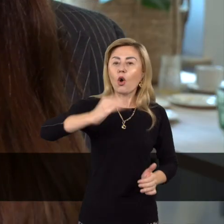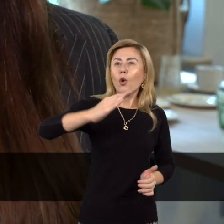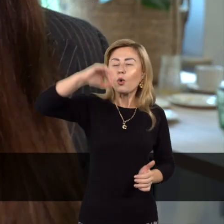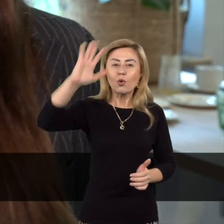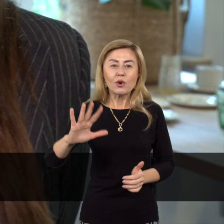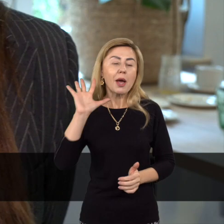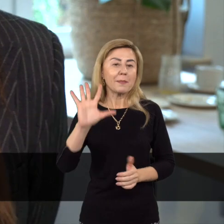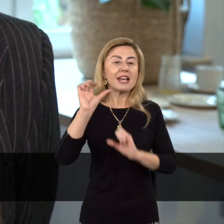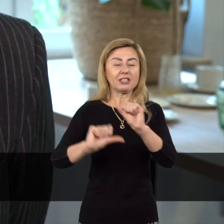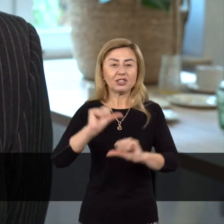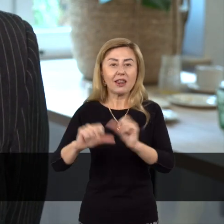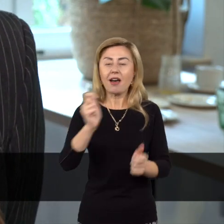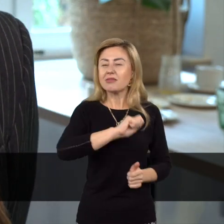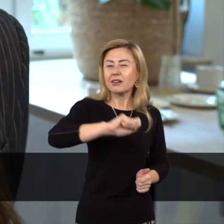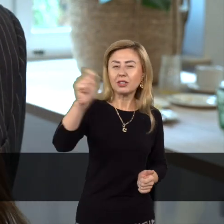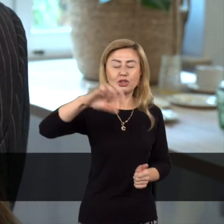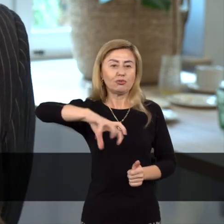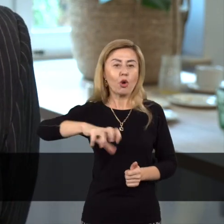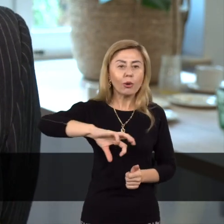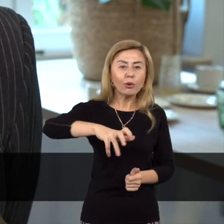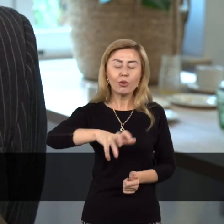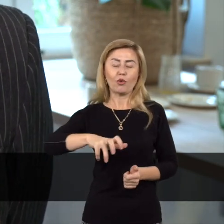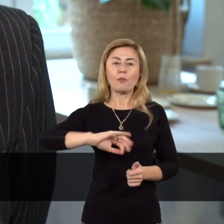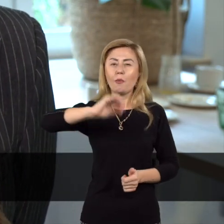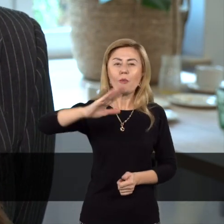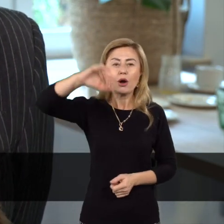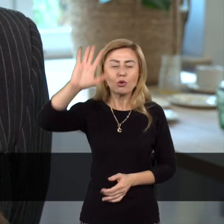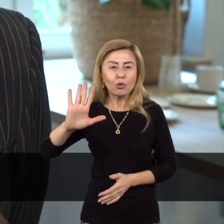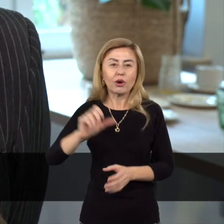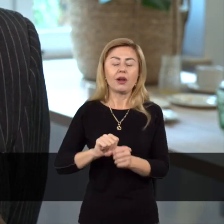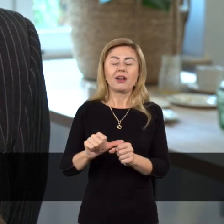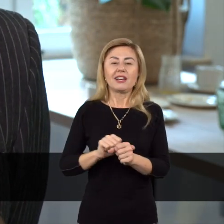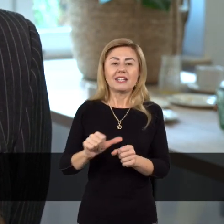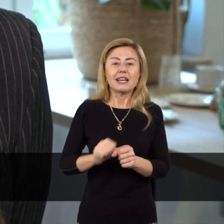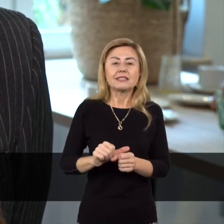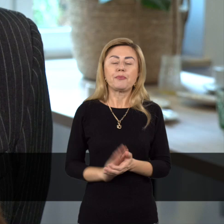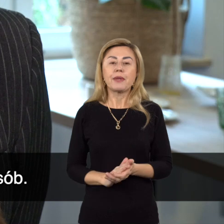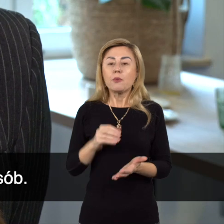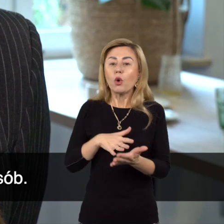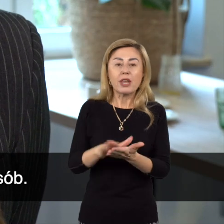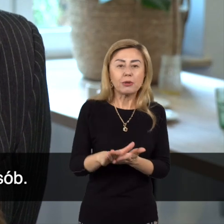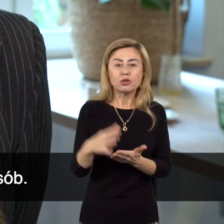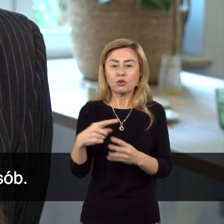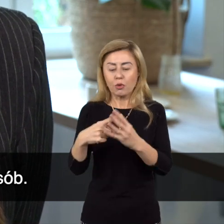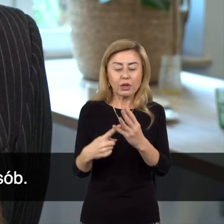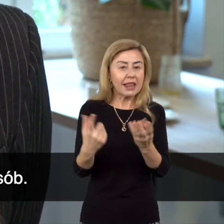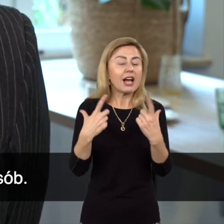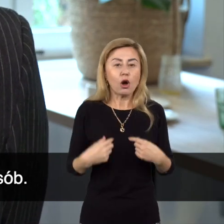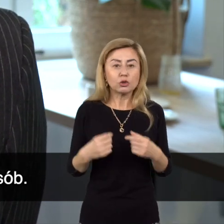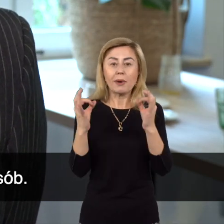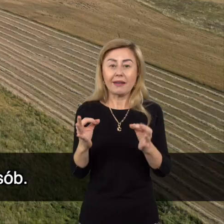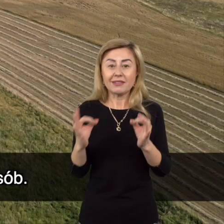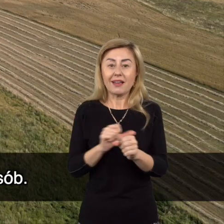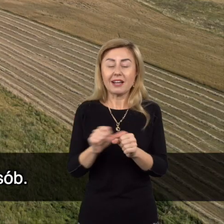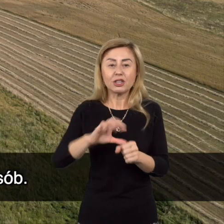okazuje, ponieważ od 5 lat już jeździmy w góry bardzo dużymi gromadami, powiedziałabym. Zaczynaliśmy od kilku osób, a w